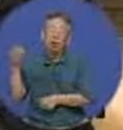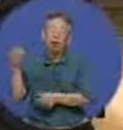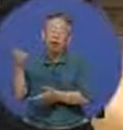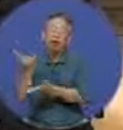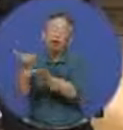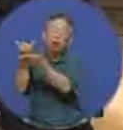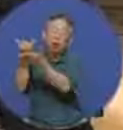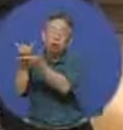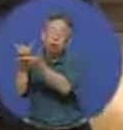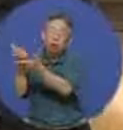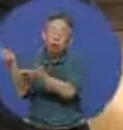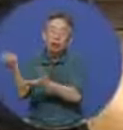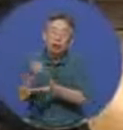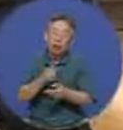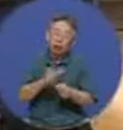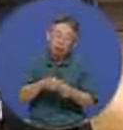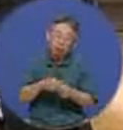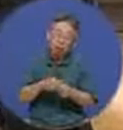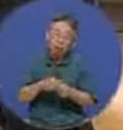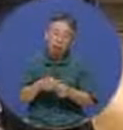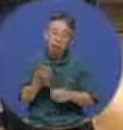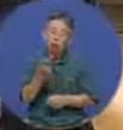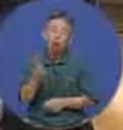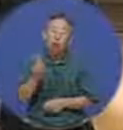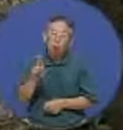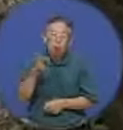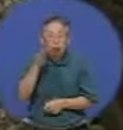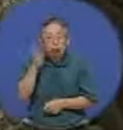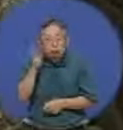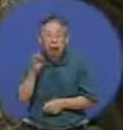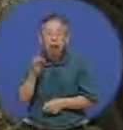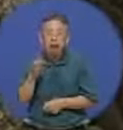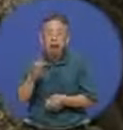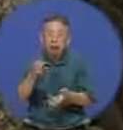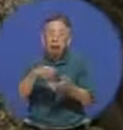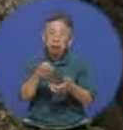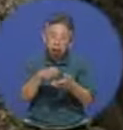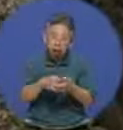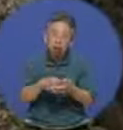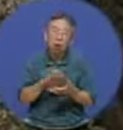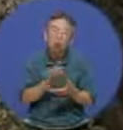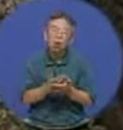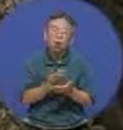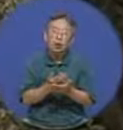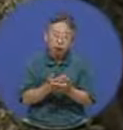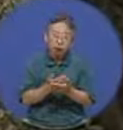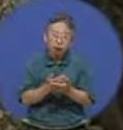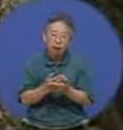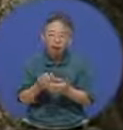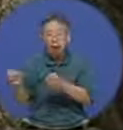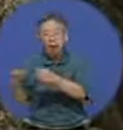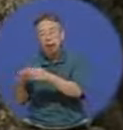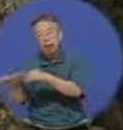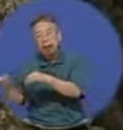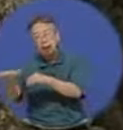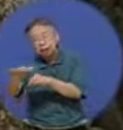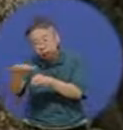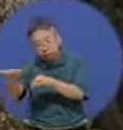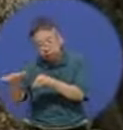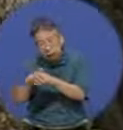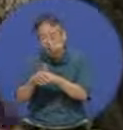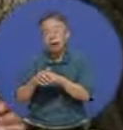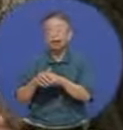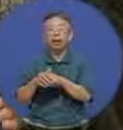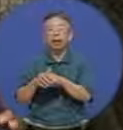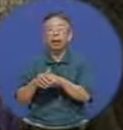たっていうのは、ここは銅山なんですね。銅と金が取れるから、そういうものも欲しくって、 そして海岸線ではそのおま、あ